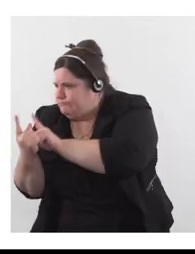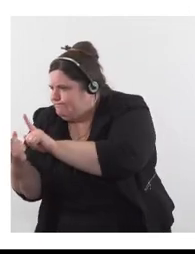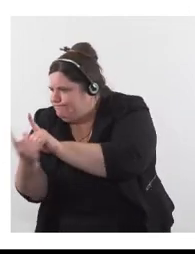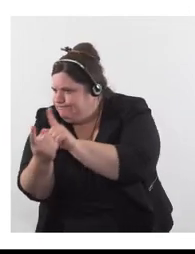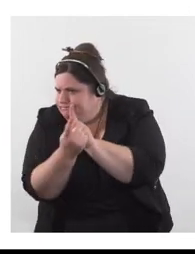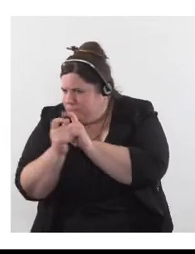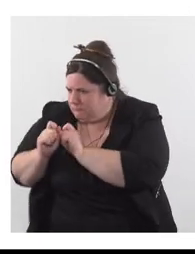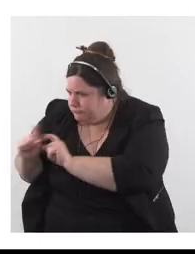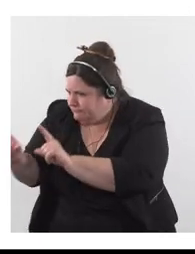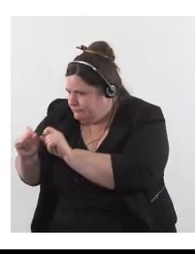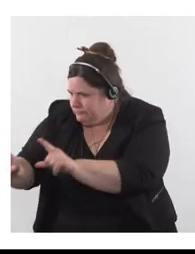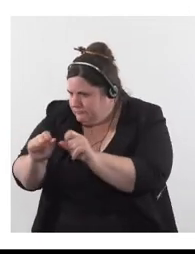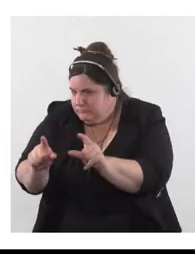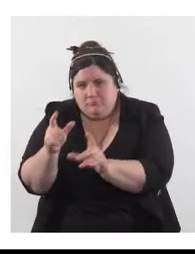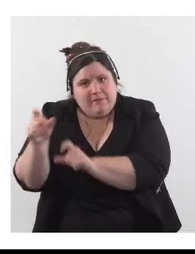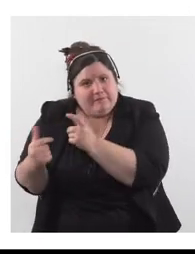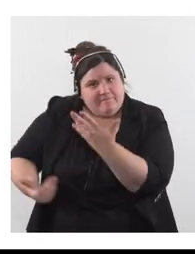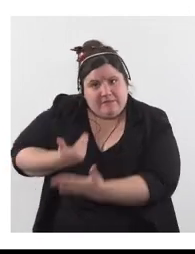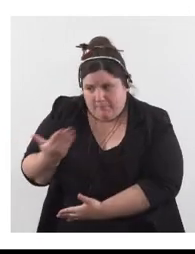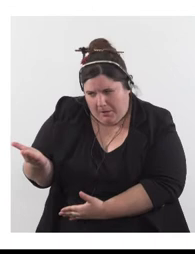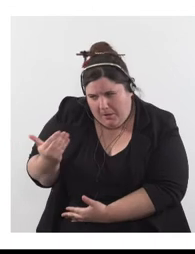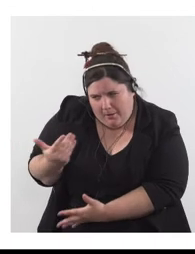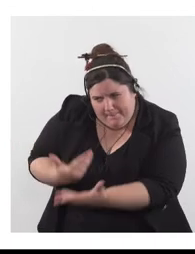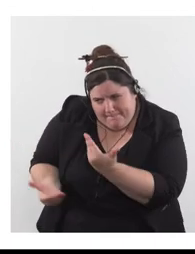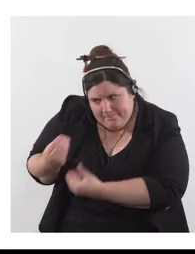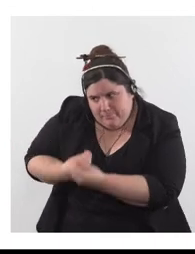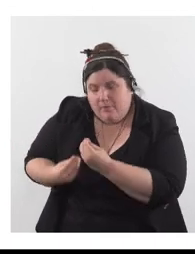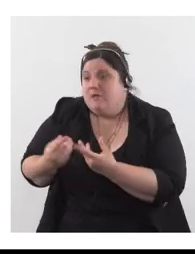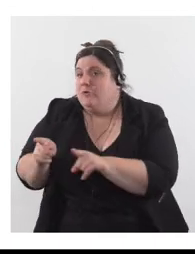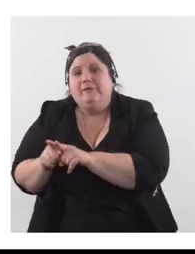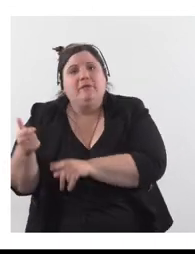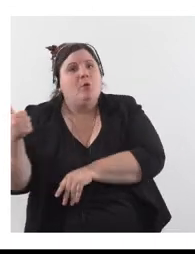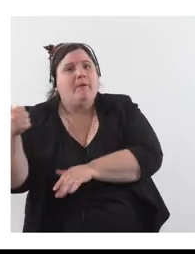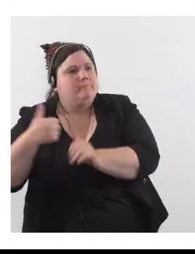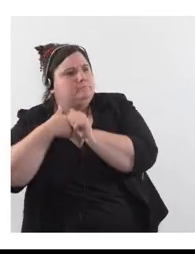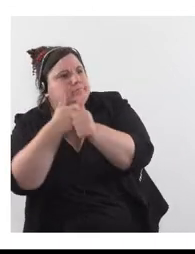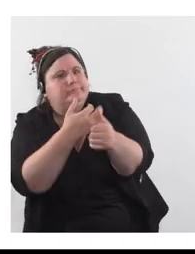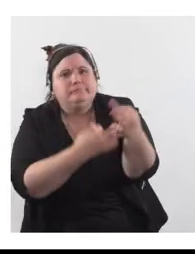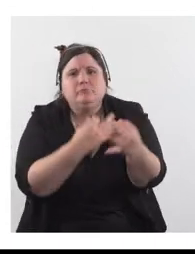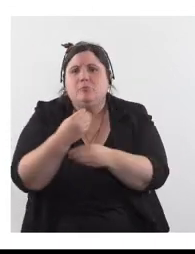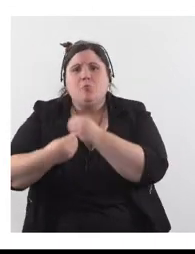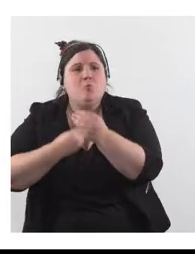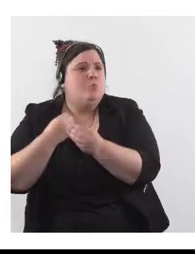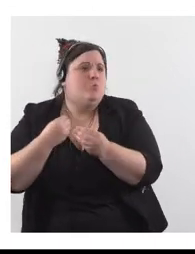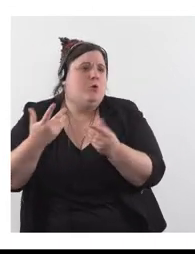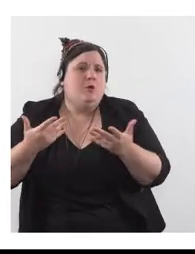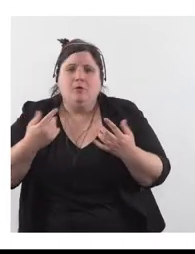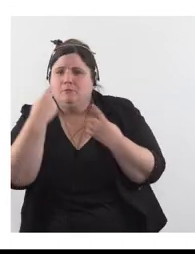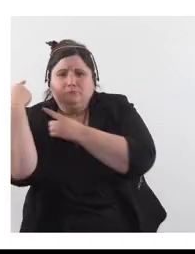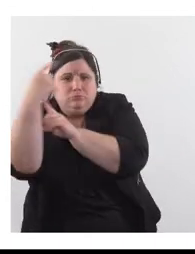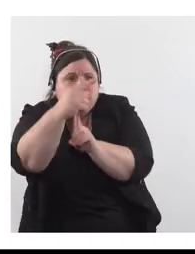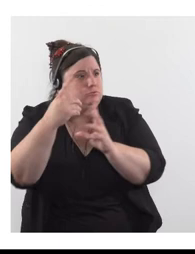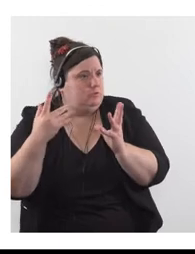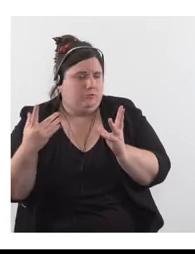et... ce qui est intéressant, c'est les victimes qui ont fait des démarches, qui ont à un certain moment fait une